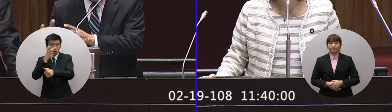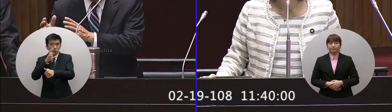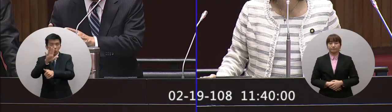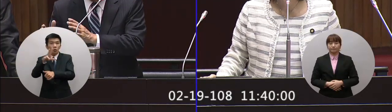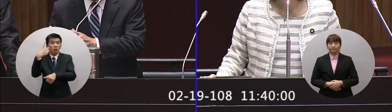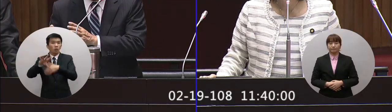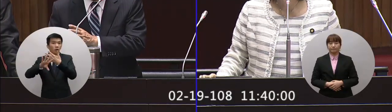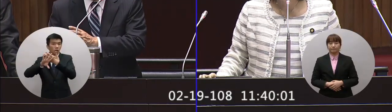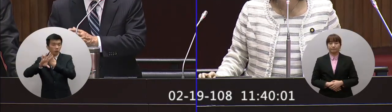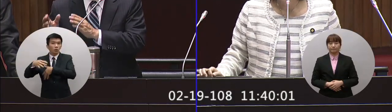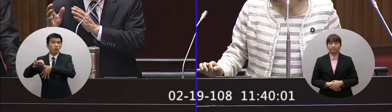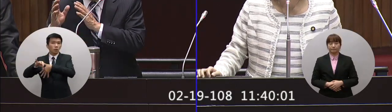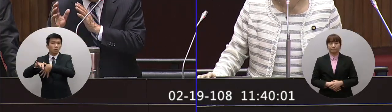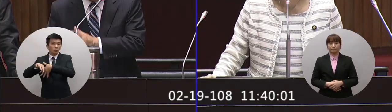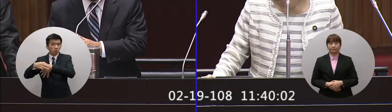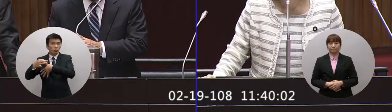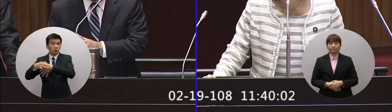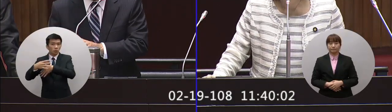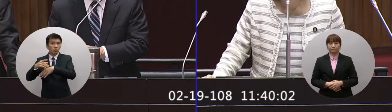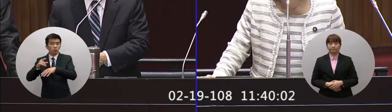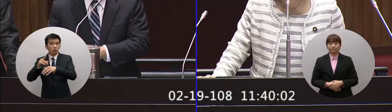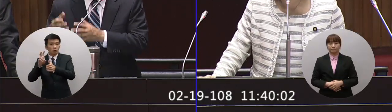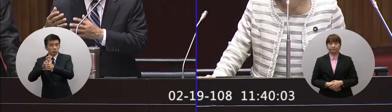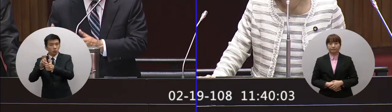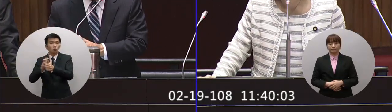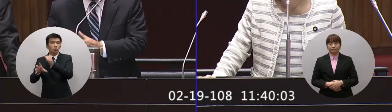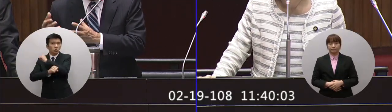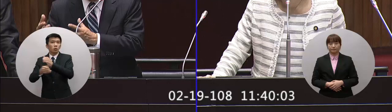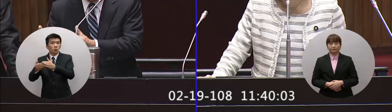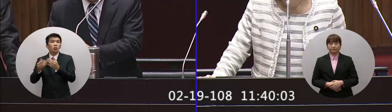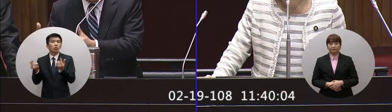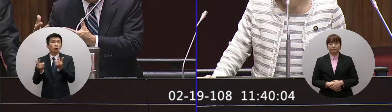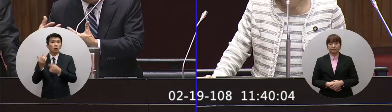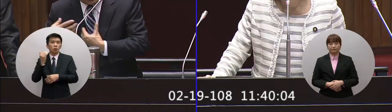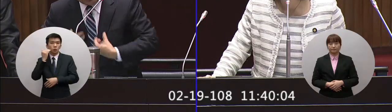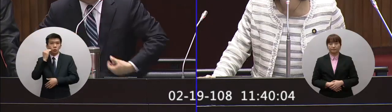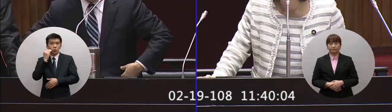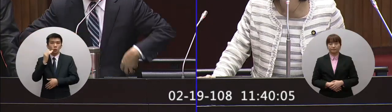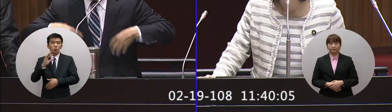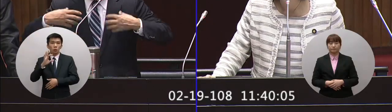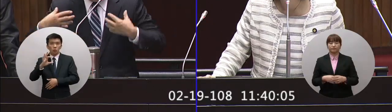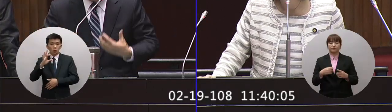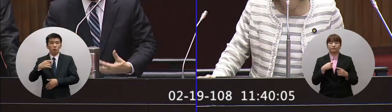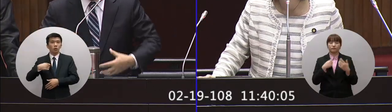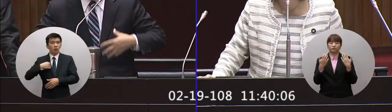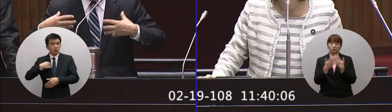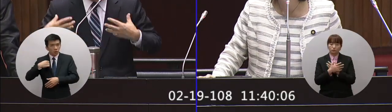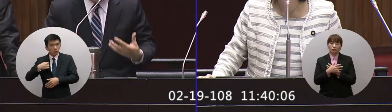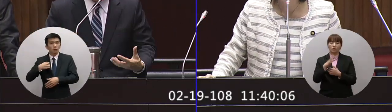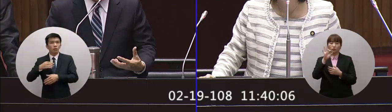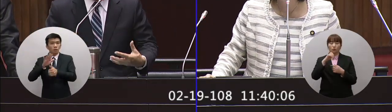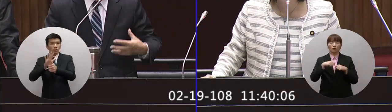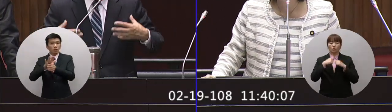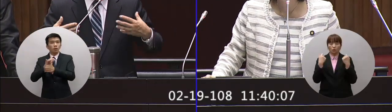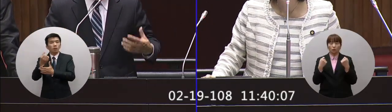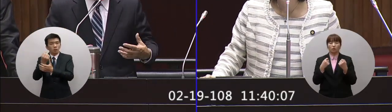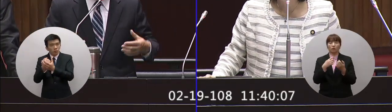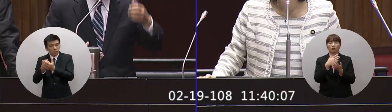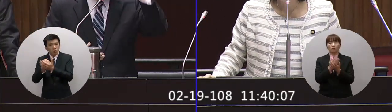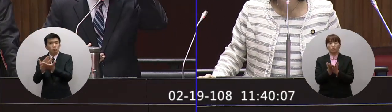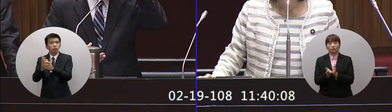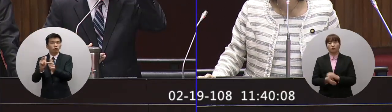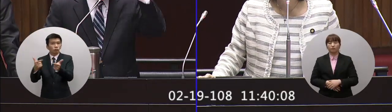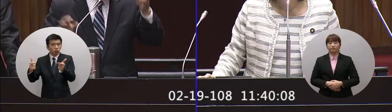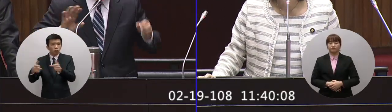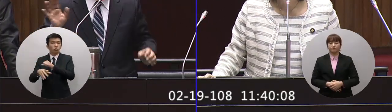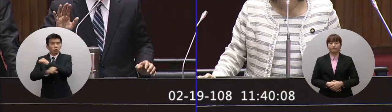还需要有很多的其他照顾，比如把这个衣服啦，把屎把尿啦，这些